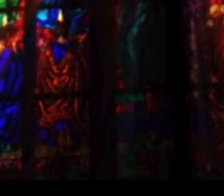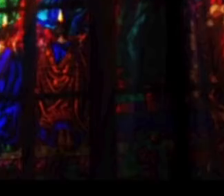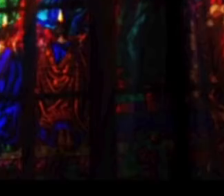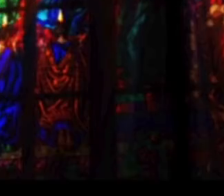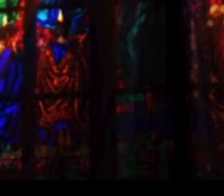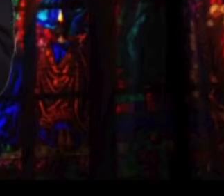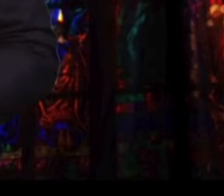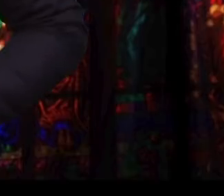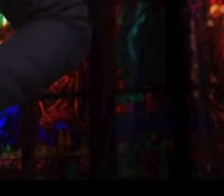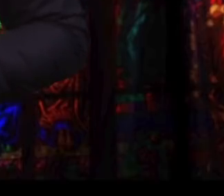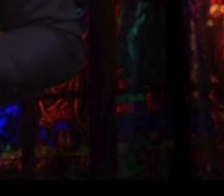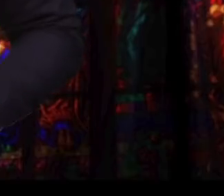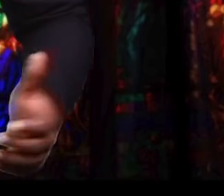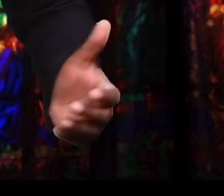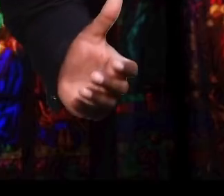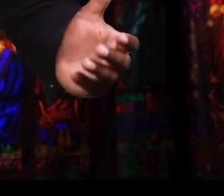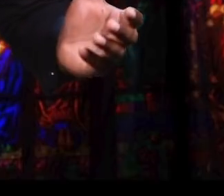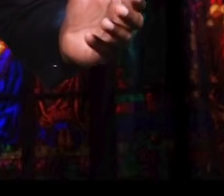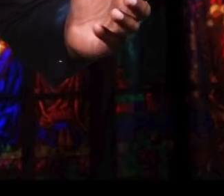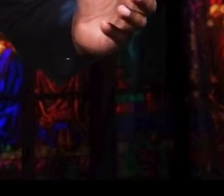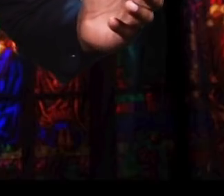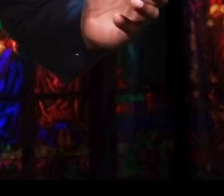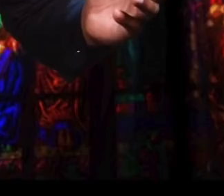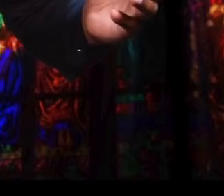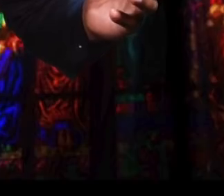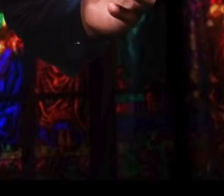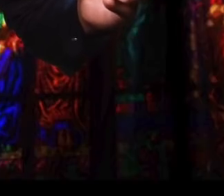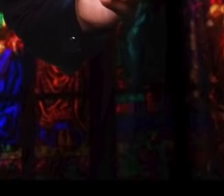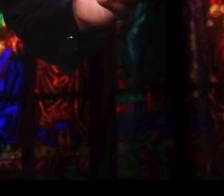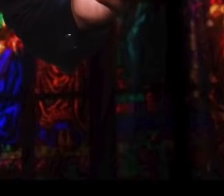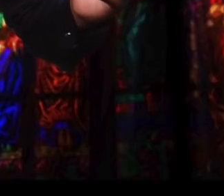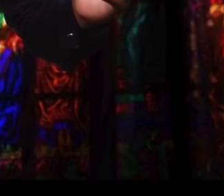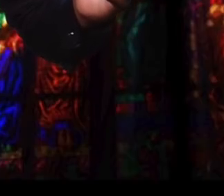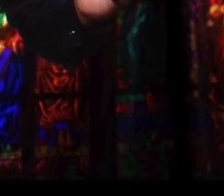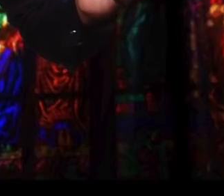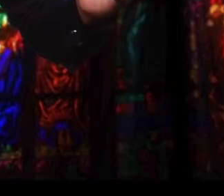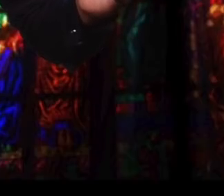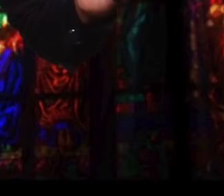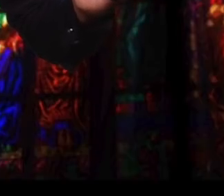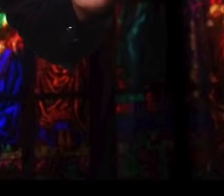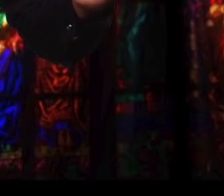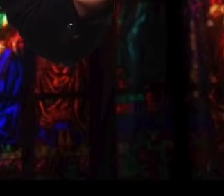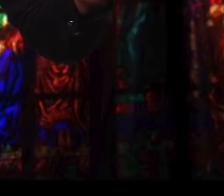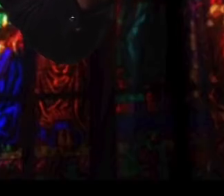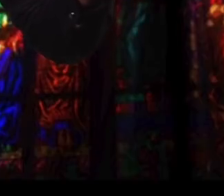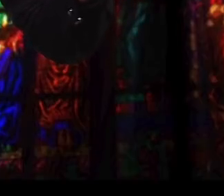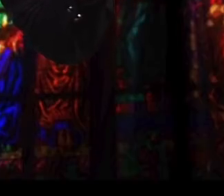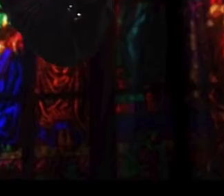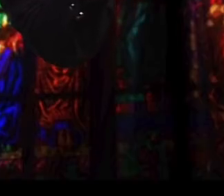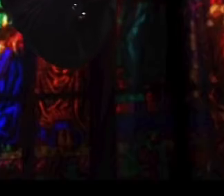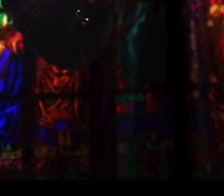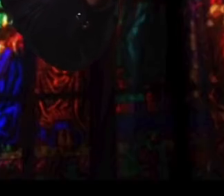අපි ආඥා කරමු. නඟල් ජොබම් සේවෝ. ස්වාමිනී අපි ඔබ වහන්සේට ස්තුති කරනවා ස්වාමිනී මේ අනර්ග දවස නිසා. අපයි ධර්ම